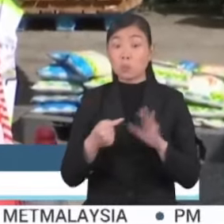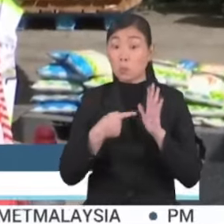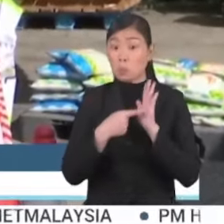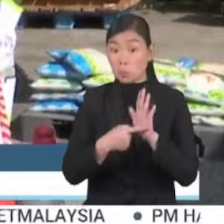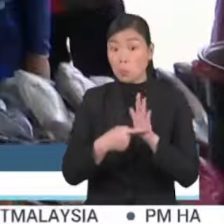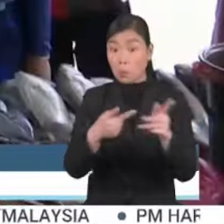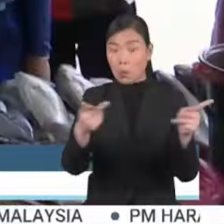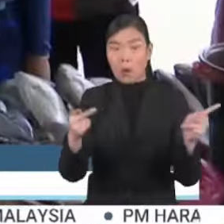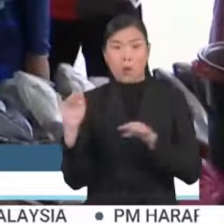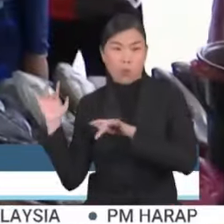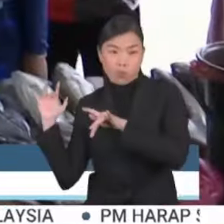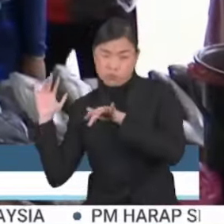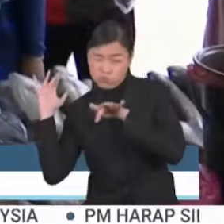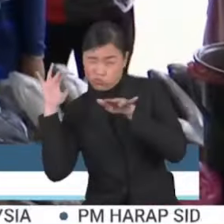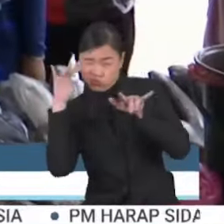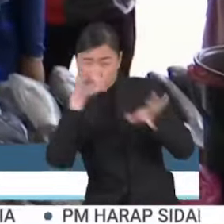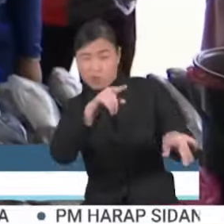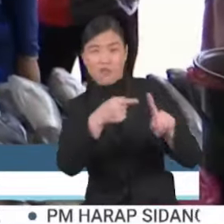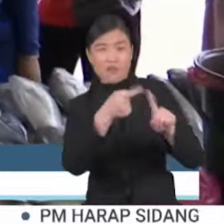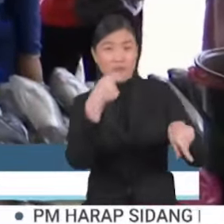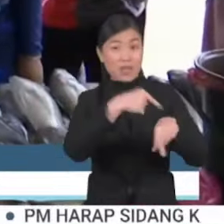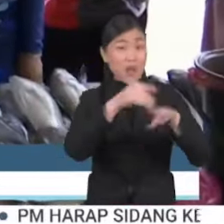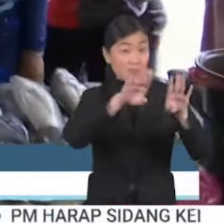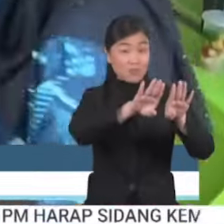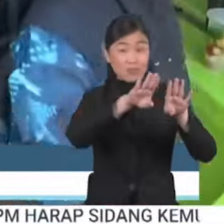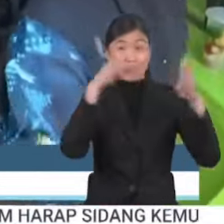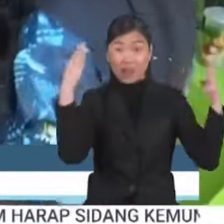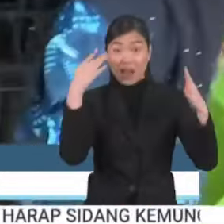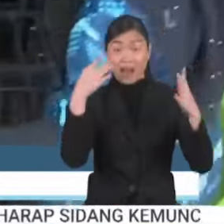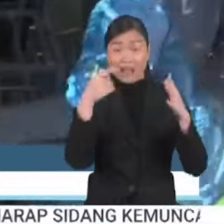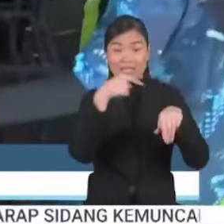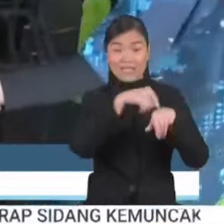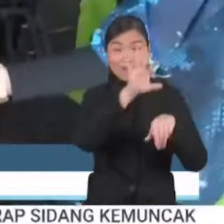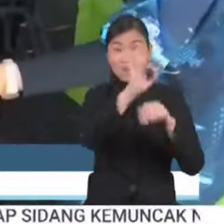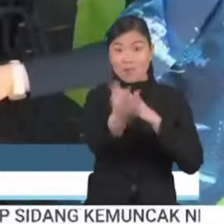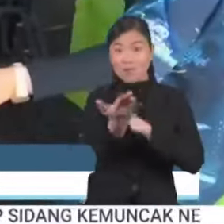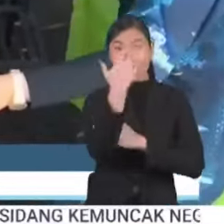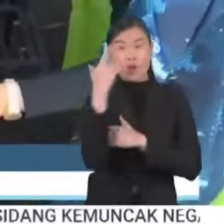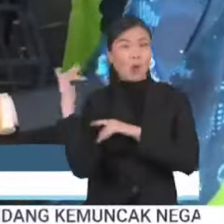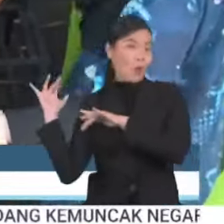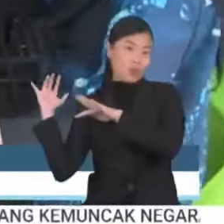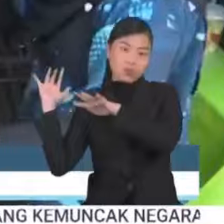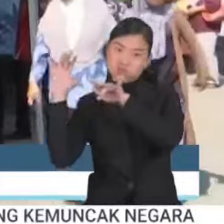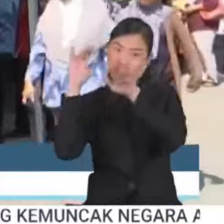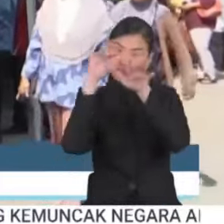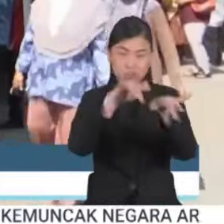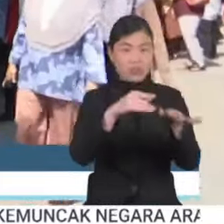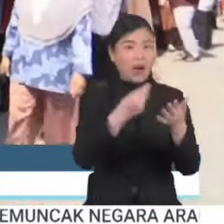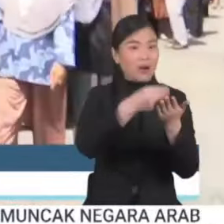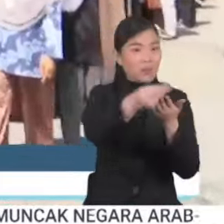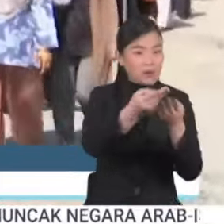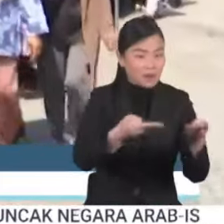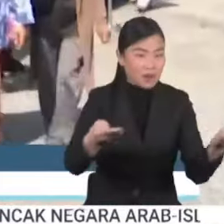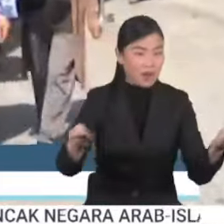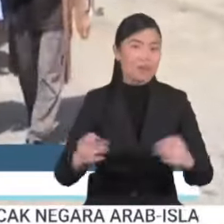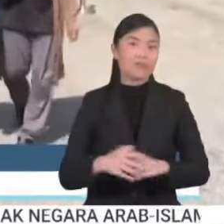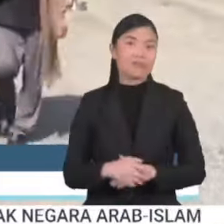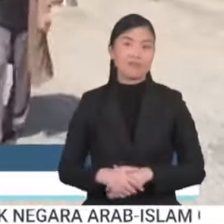tersebut diserbu orang ramai sejak mula dibuka pada pukul 9 pagi tadi untuk mendapatkan barangan keperluan.